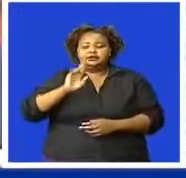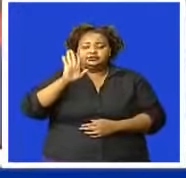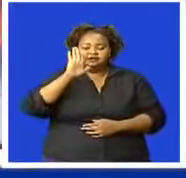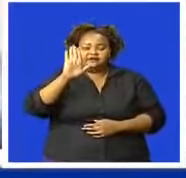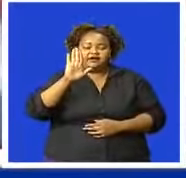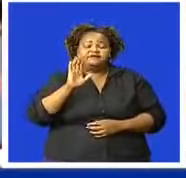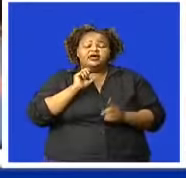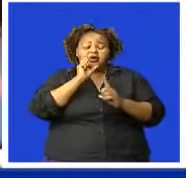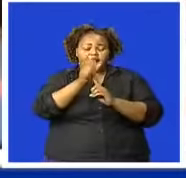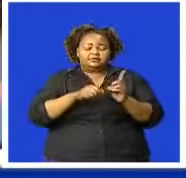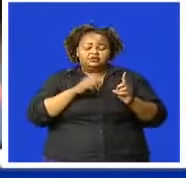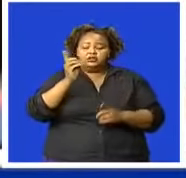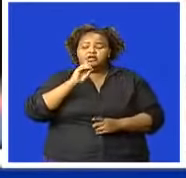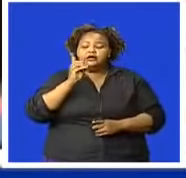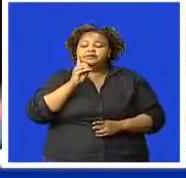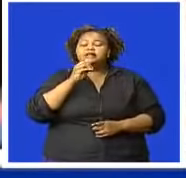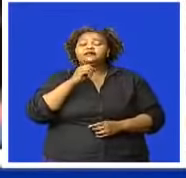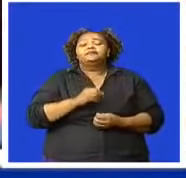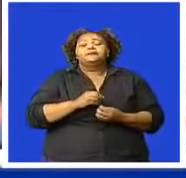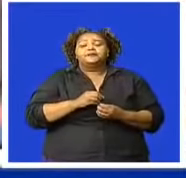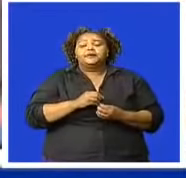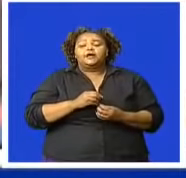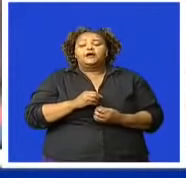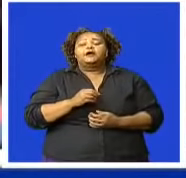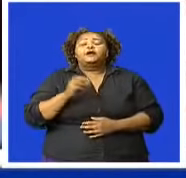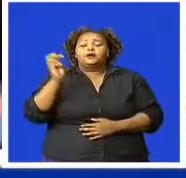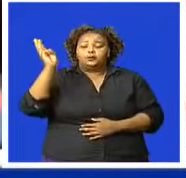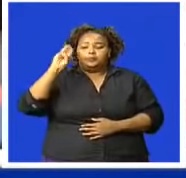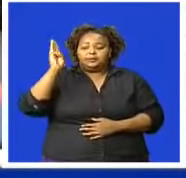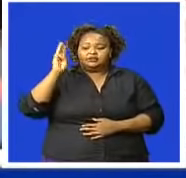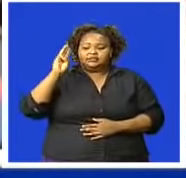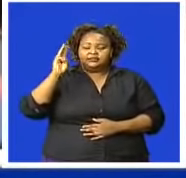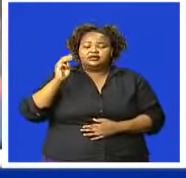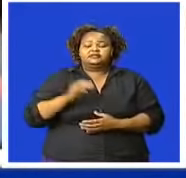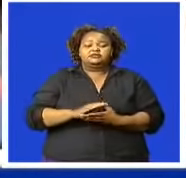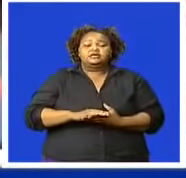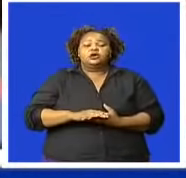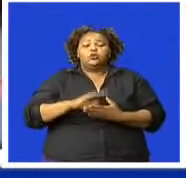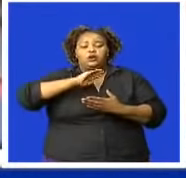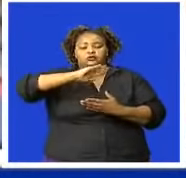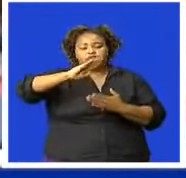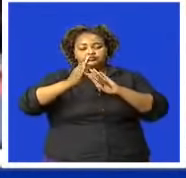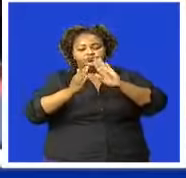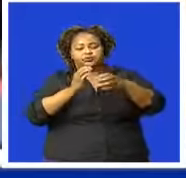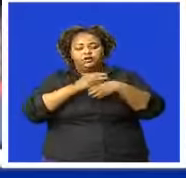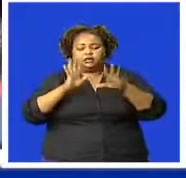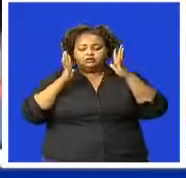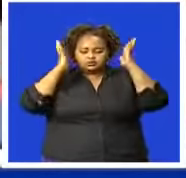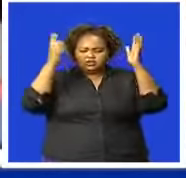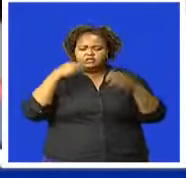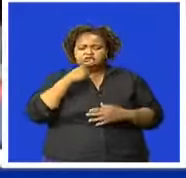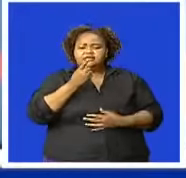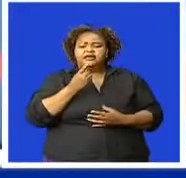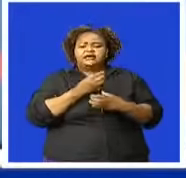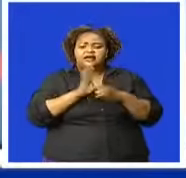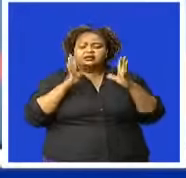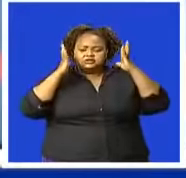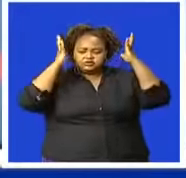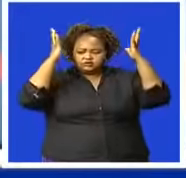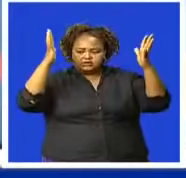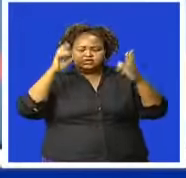abe umengameli wenhlangano yemidlalo we-taekwondo lapha eveni uthi livela kangwane lidlale inzima